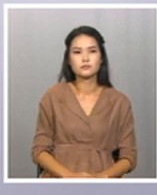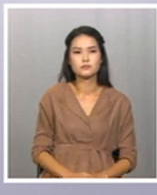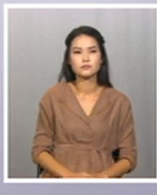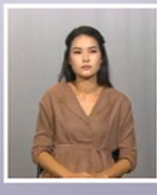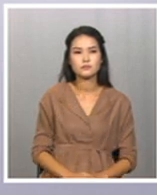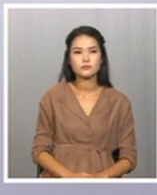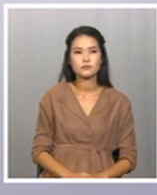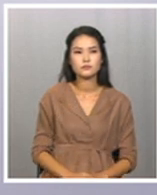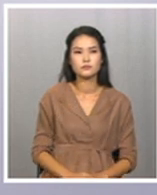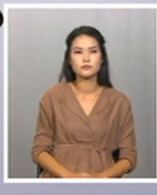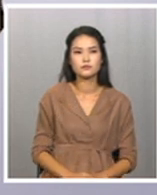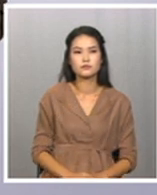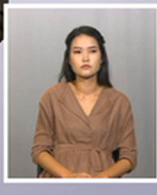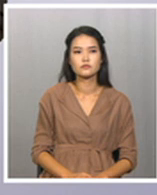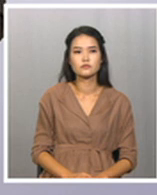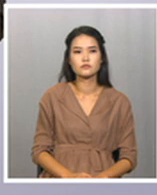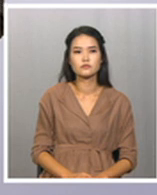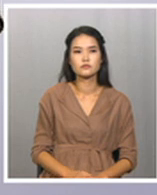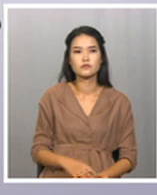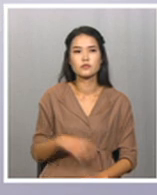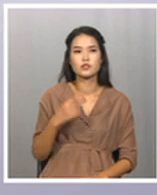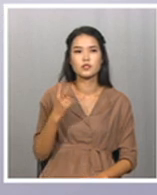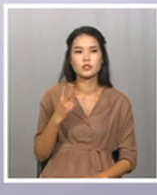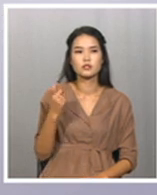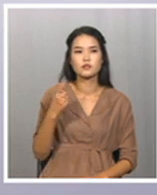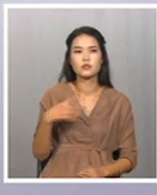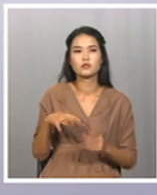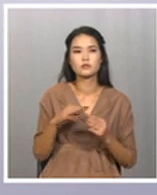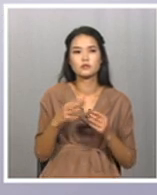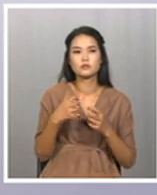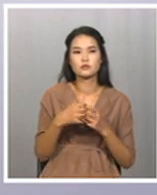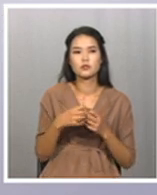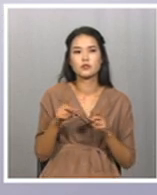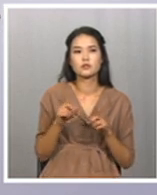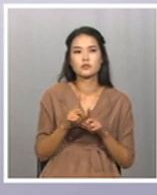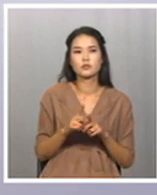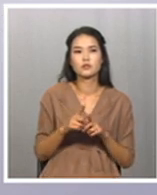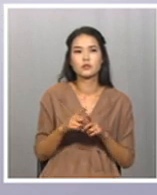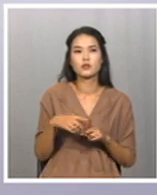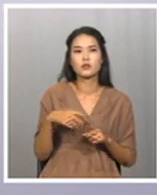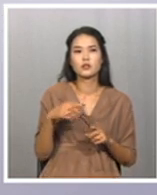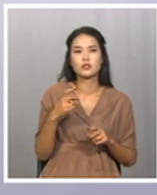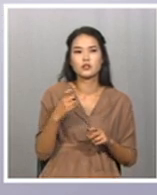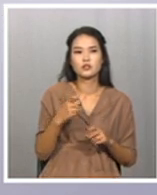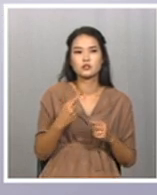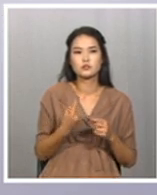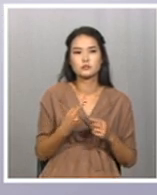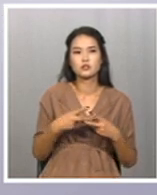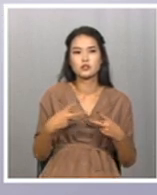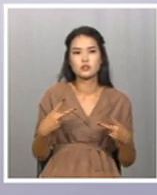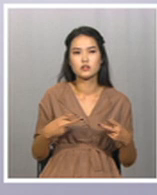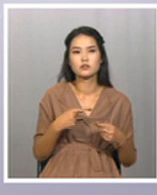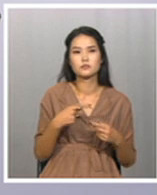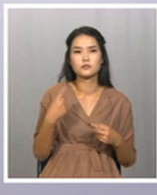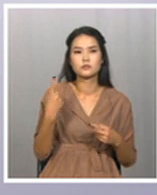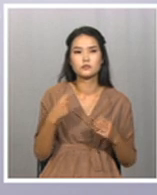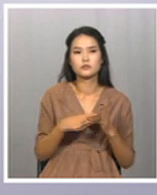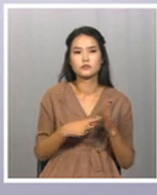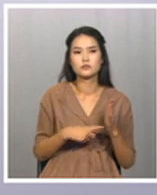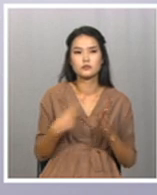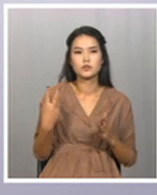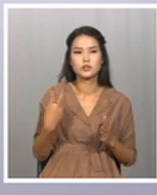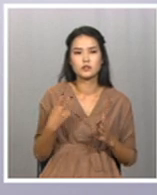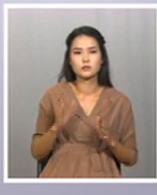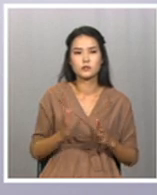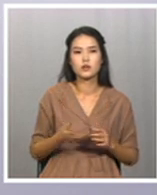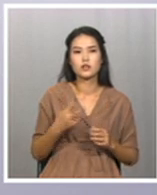4x квадрат 1-ге тең, x квадрат 4-тен 1-ге тең, яғни x1 минус 2-ден 1-ге тең,